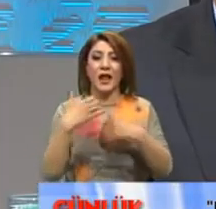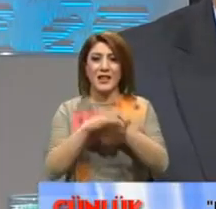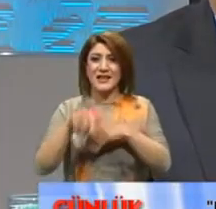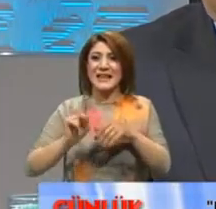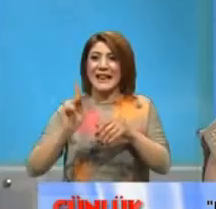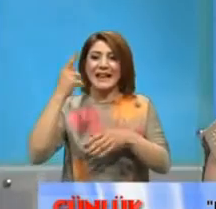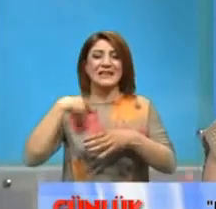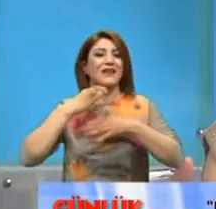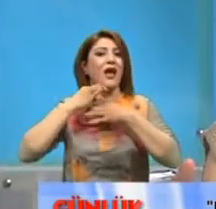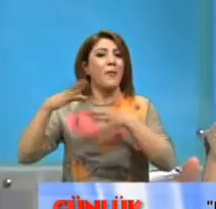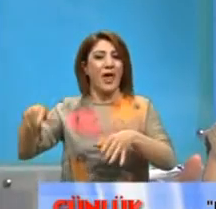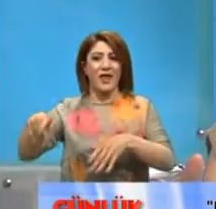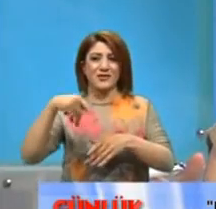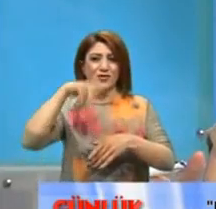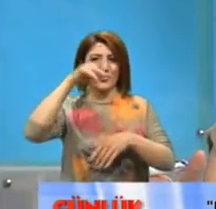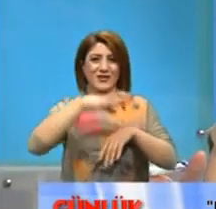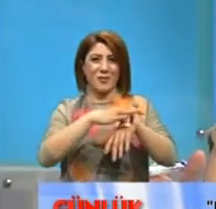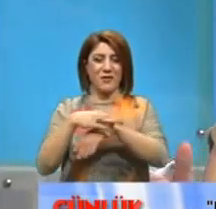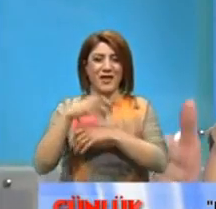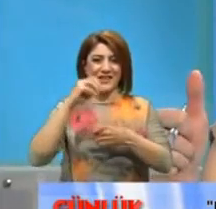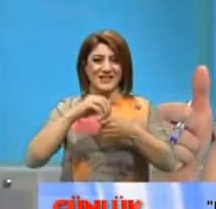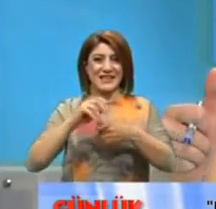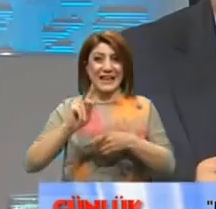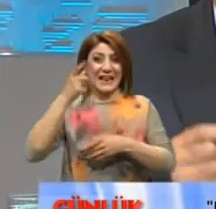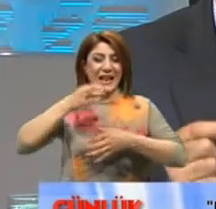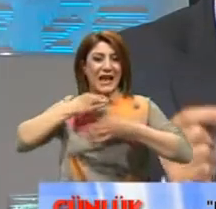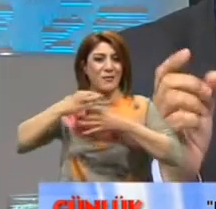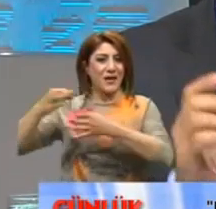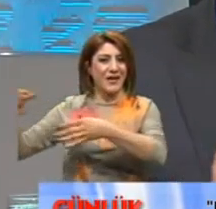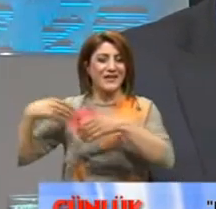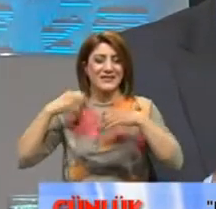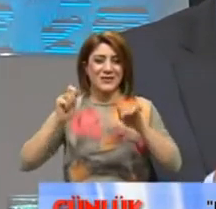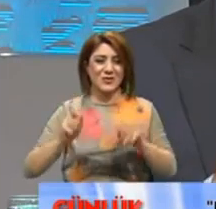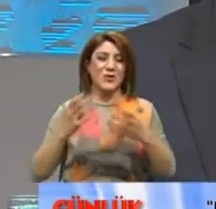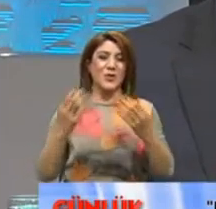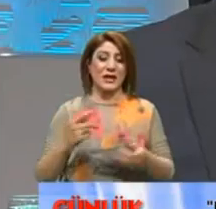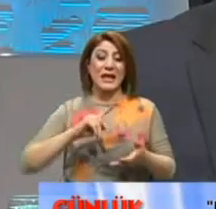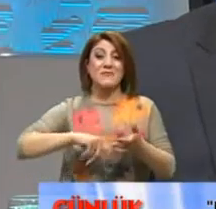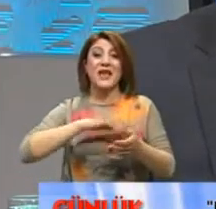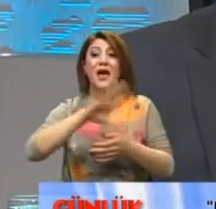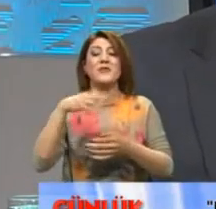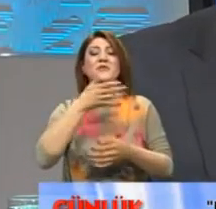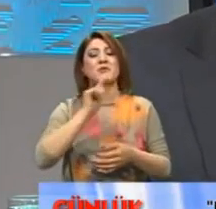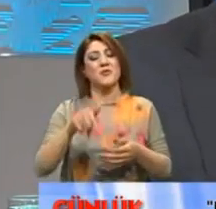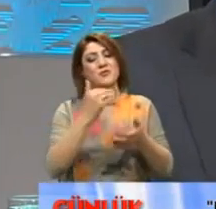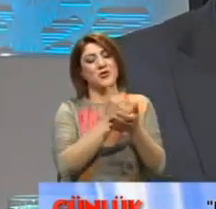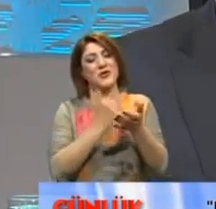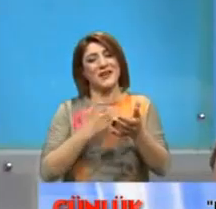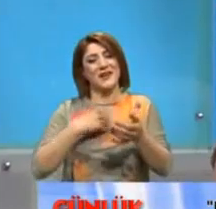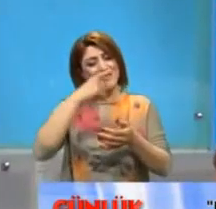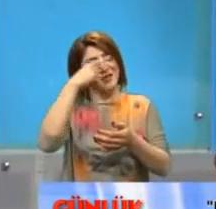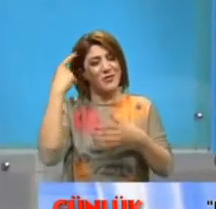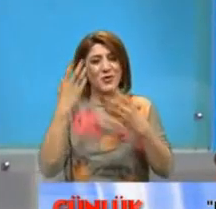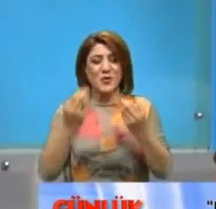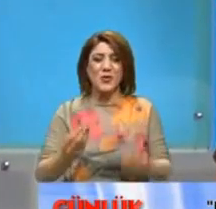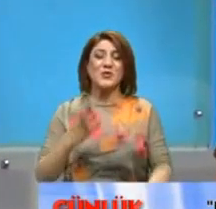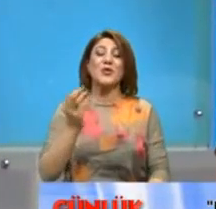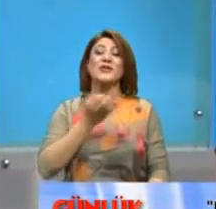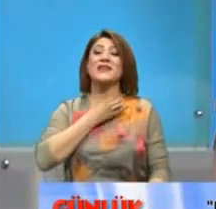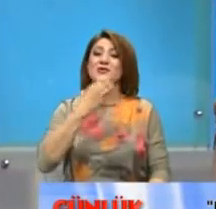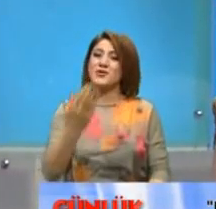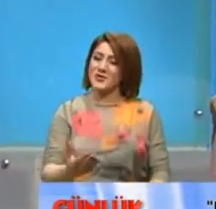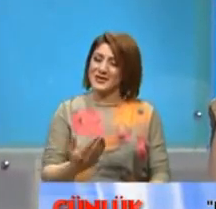yani. Antalyalılar da ilk kez Ankara'dan gelişmeleri takip ediyorlardı ama imzadan haberler yoktu. Haberleri sizin programınıza yoktu. Kısmet oldu yani. Çok teşekkür ediyoruz. Ne güzel